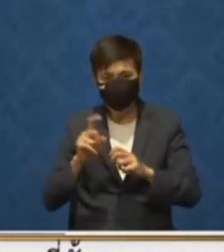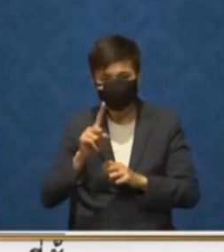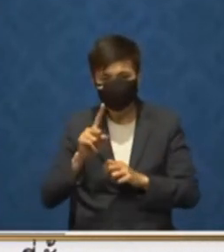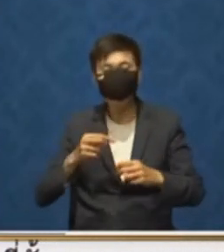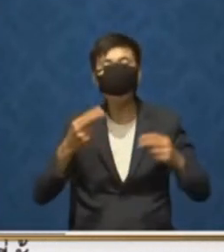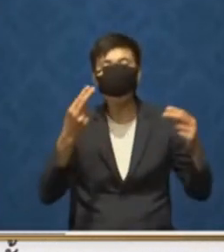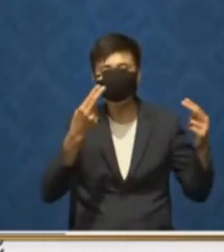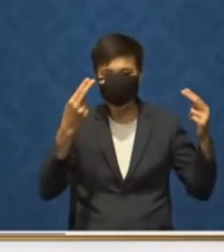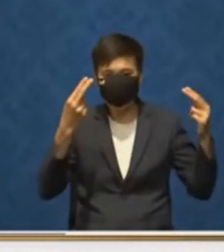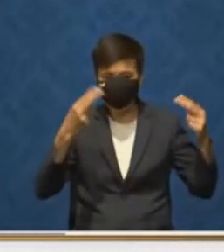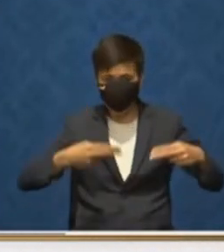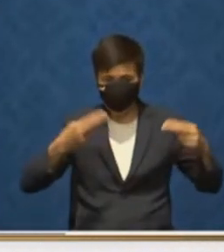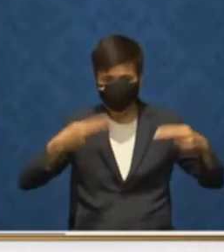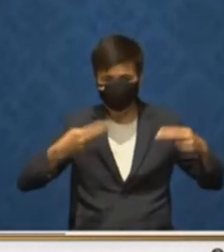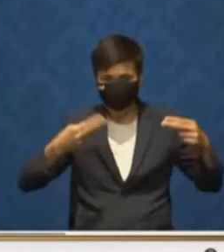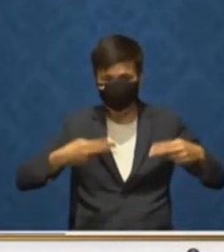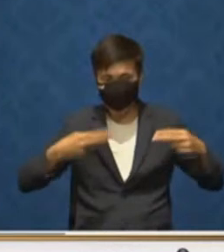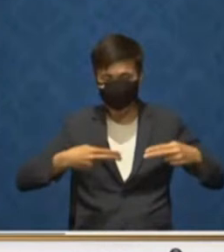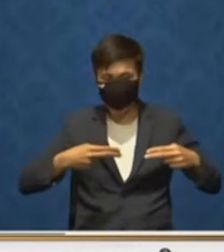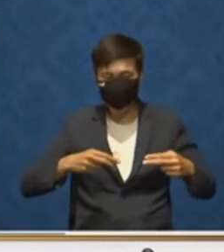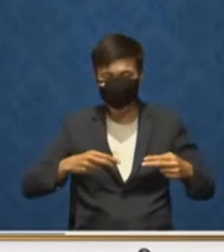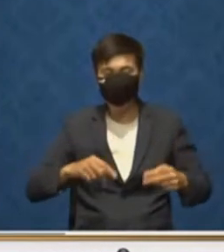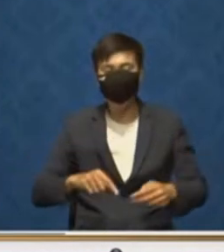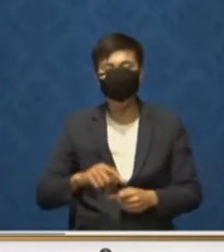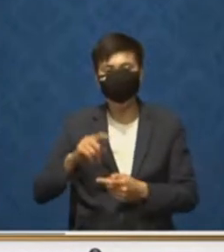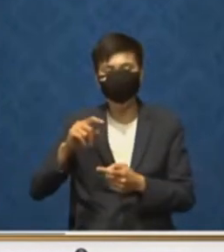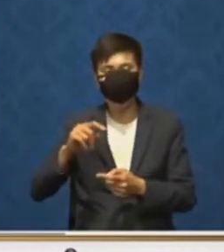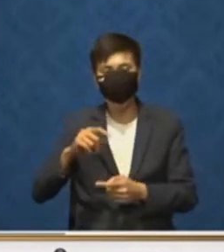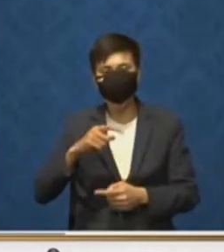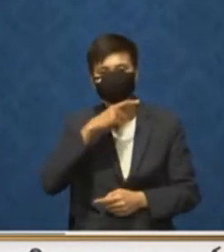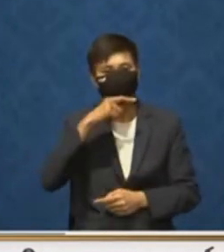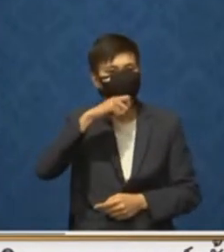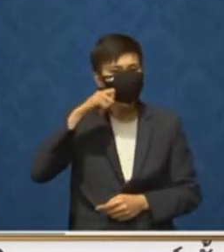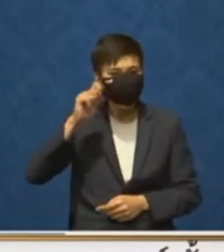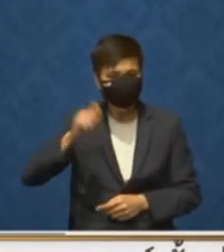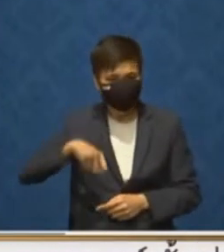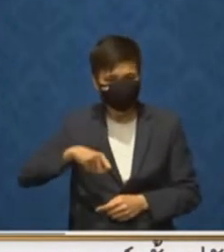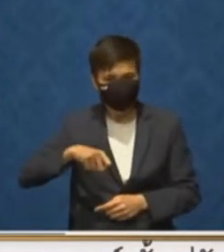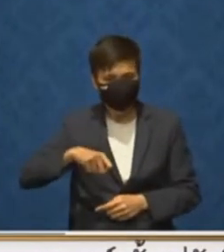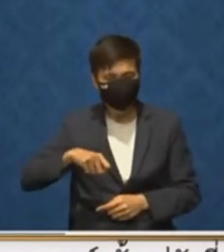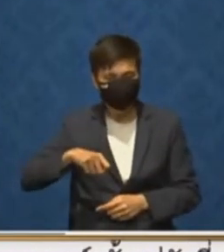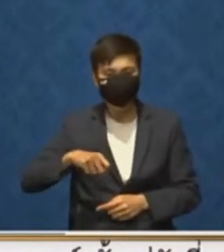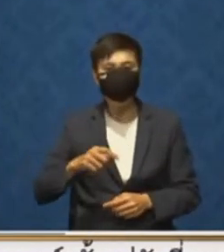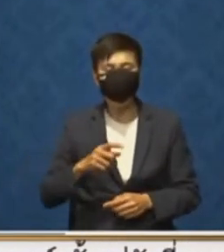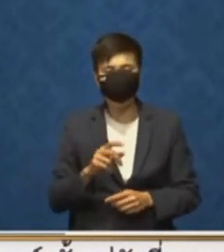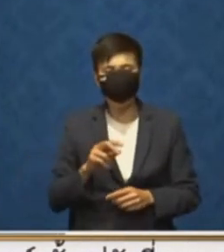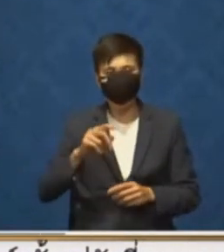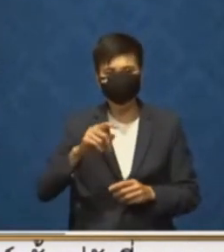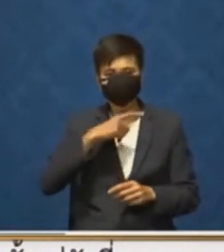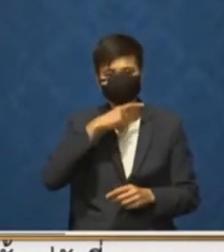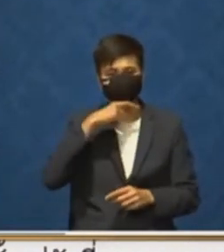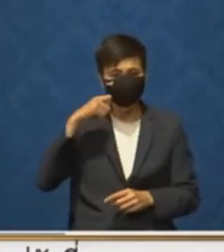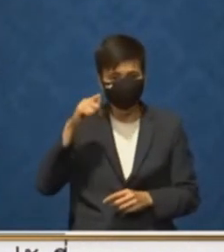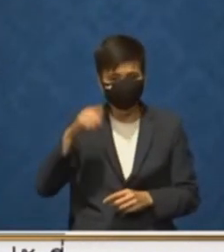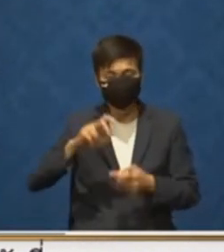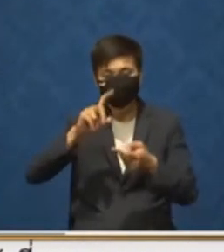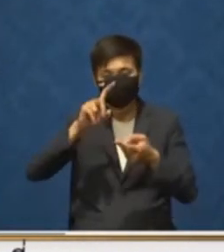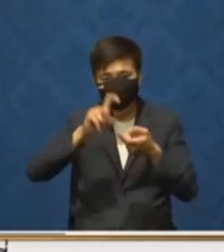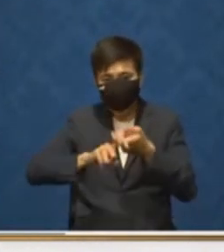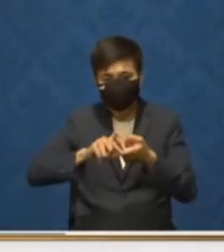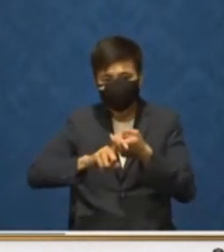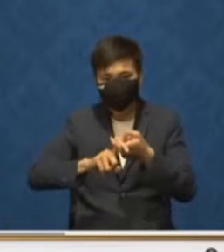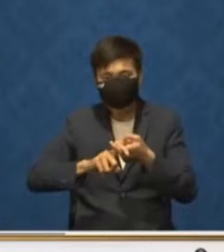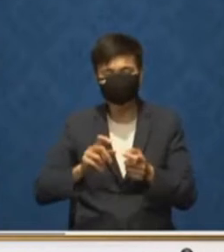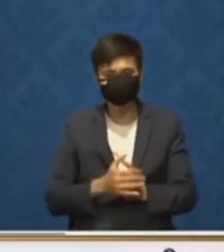รัสเซียยูเครนผลกระทบที่เกิดหนักที่สุดเห็นชัดเจนก็คือจะทำให้ราคาพลัง